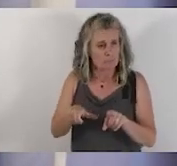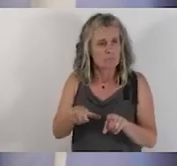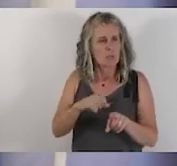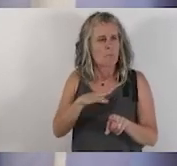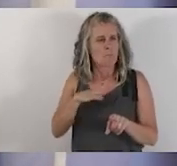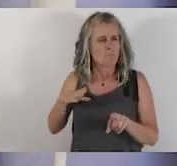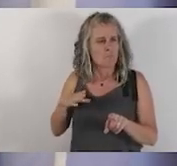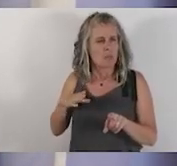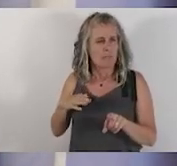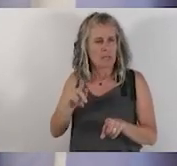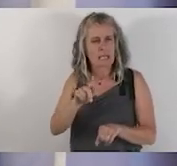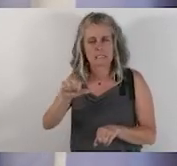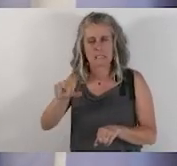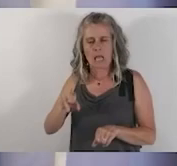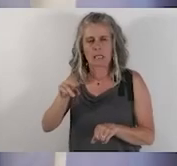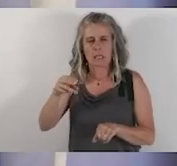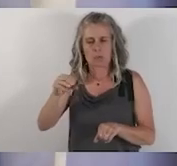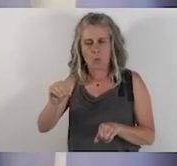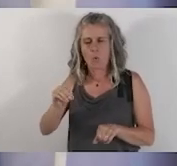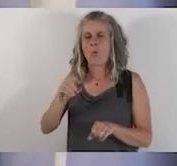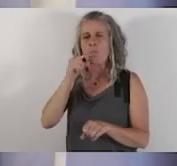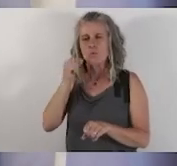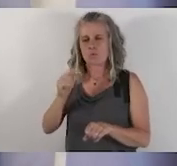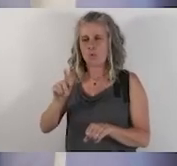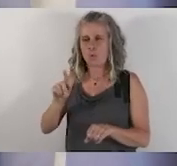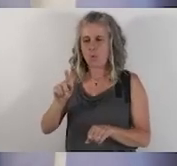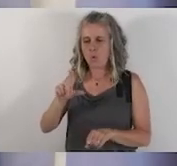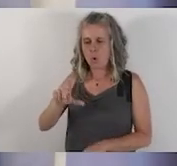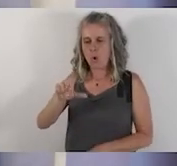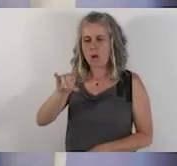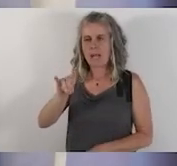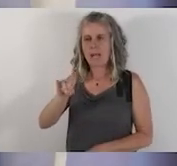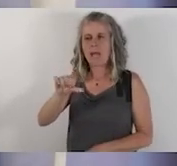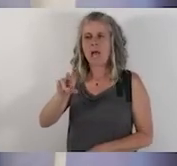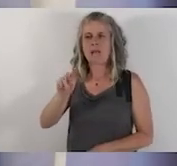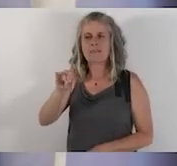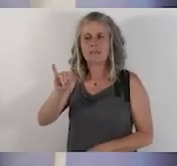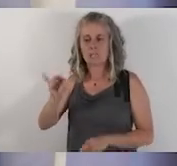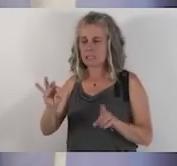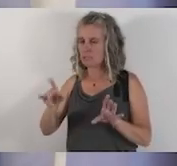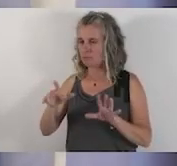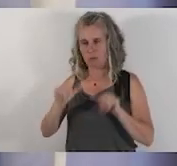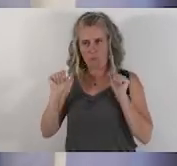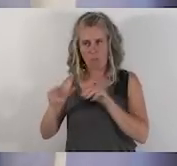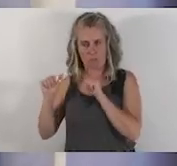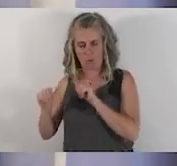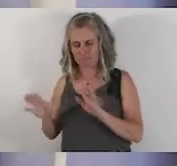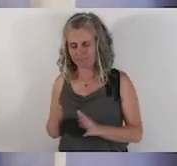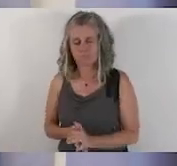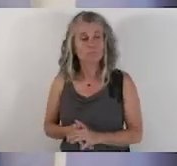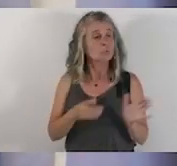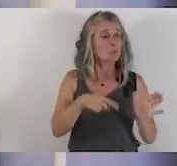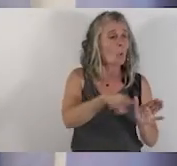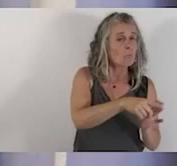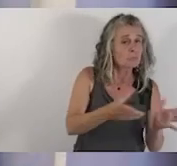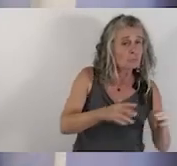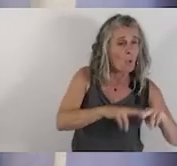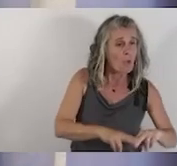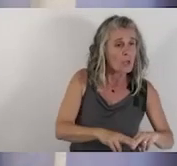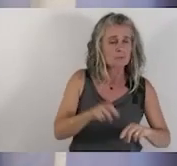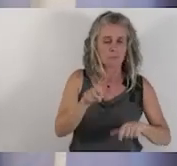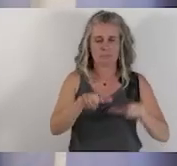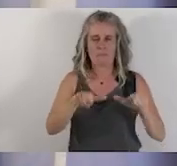Lardite. Bien, beaucoup de déport aujourd'hui. Sinon, avis favorable du Conseil d'arrondissement. Alors les rapports